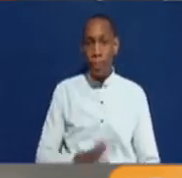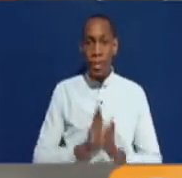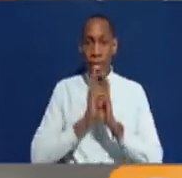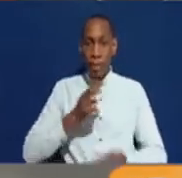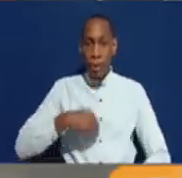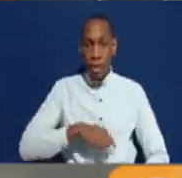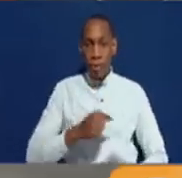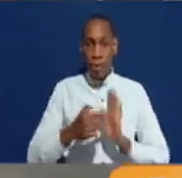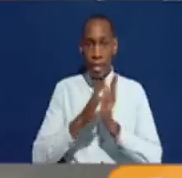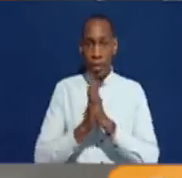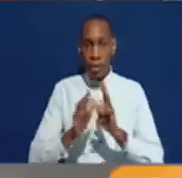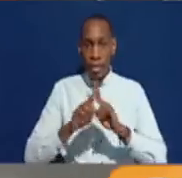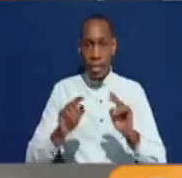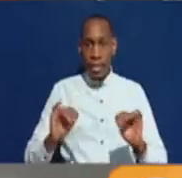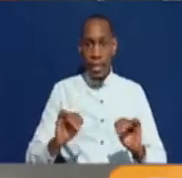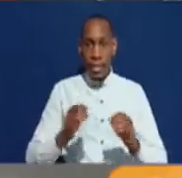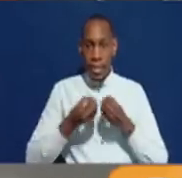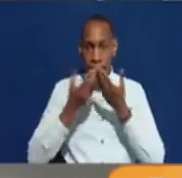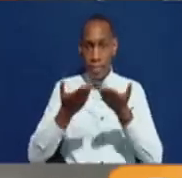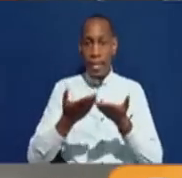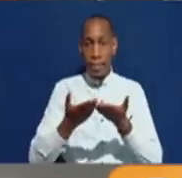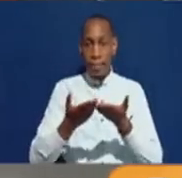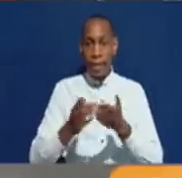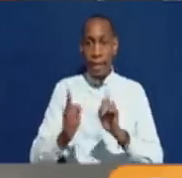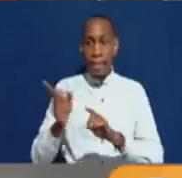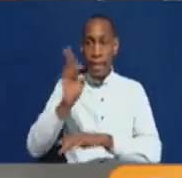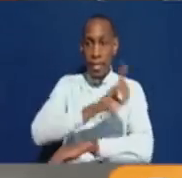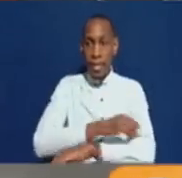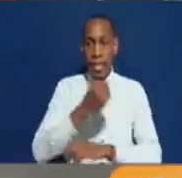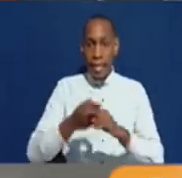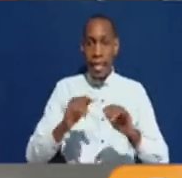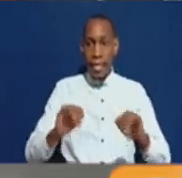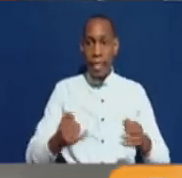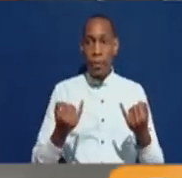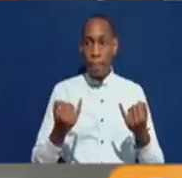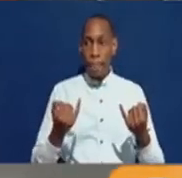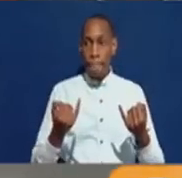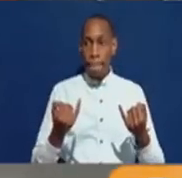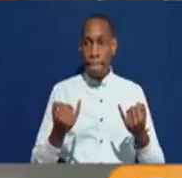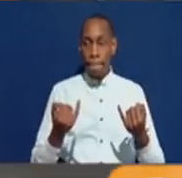hiyo inayotufungulia jamvi la Nipashe siku ya kwanza ya mwaka mpya.